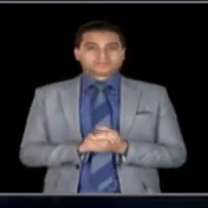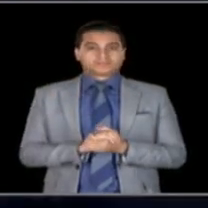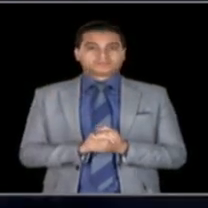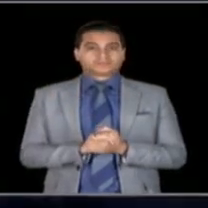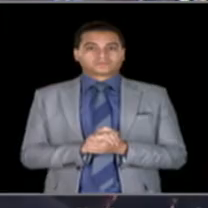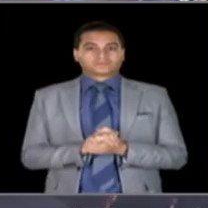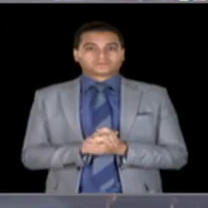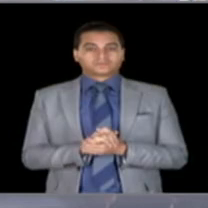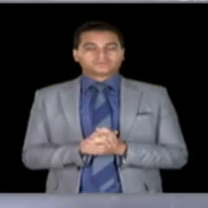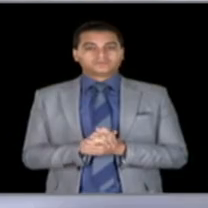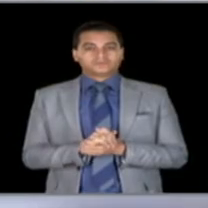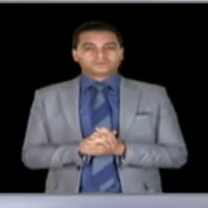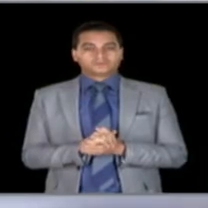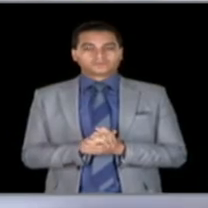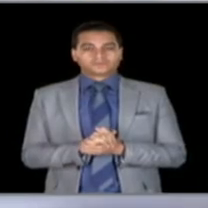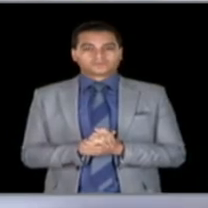إجابات صحيحة.